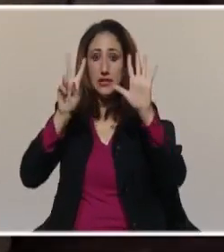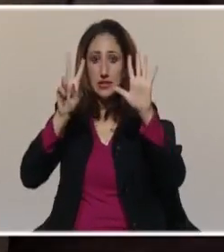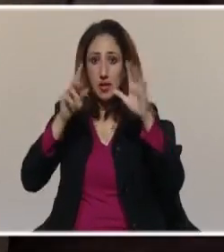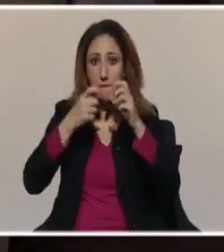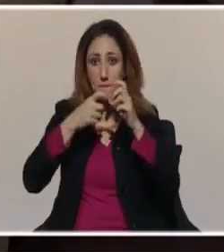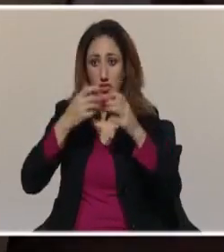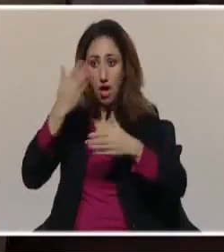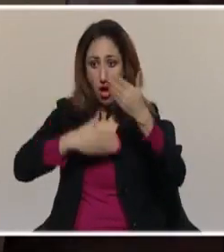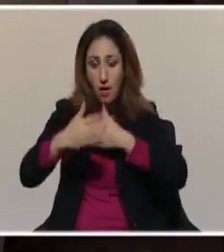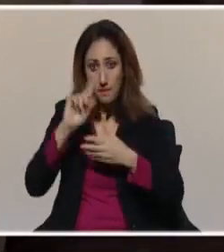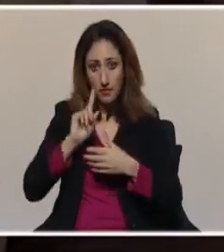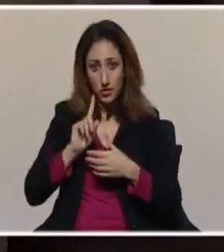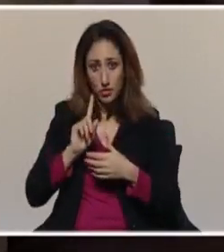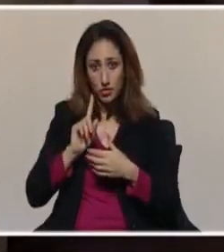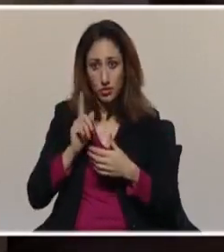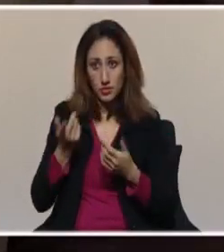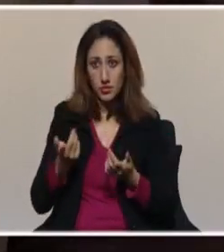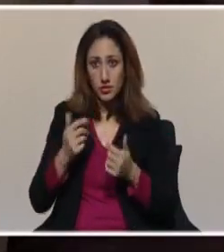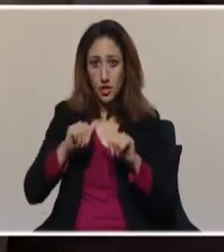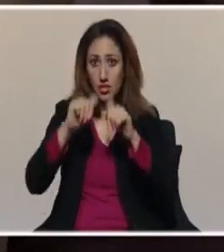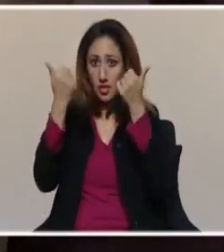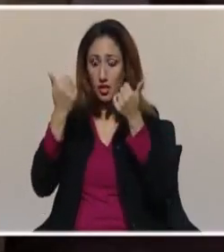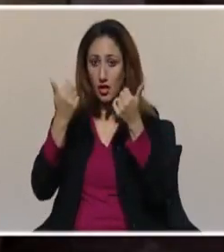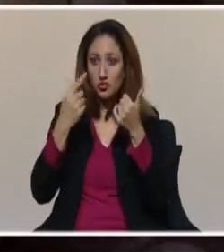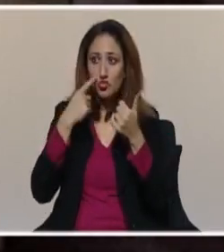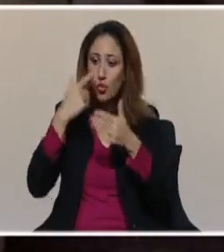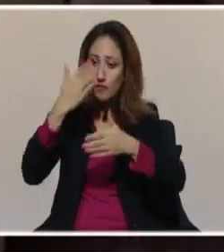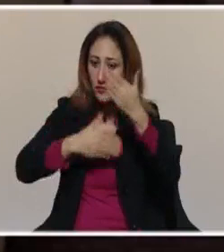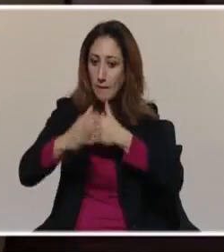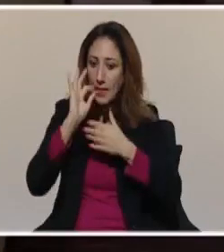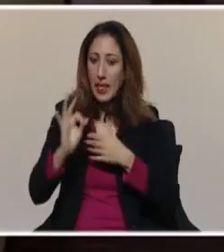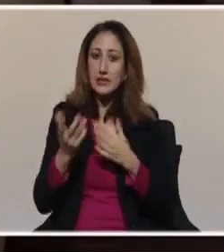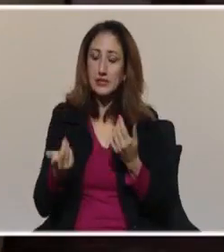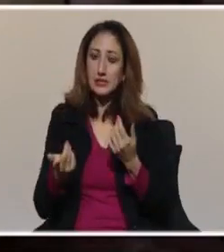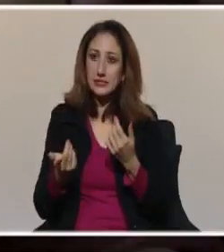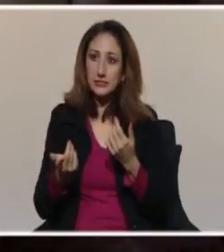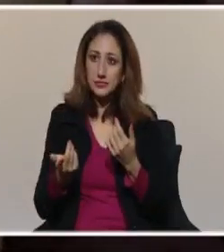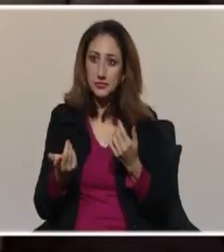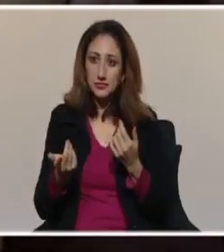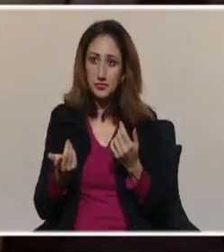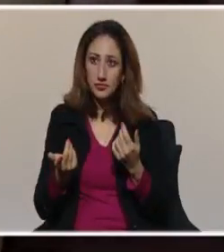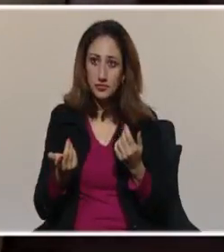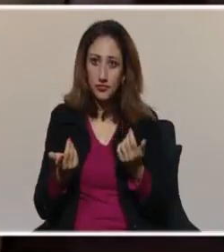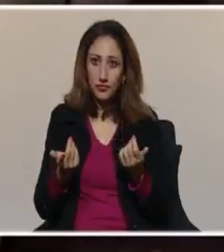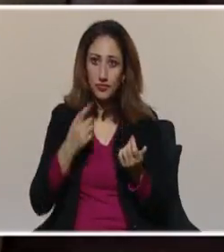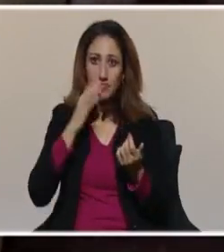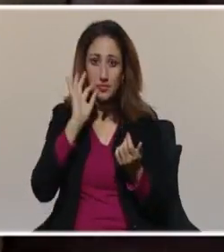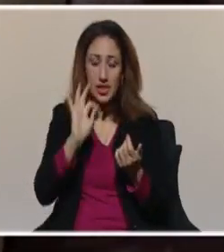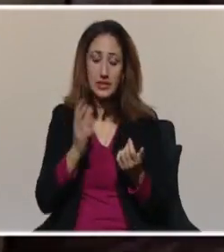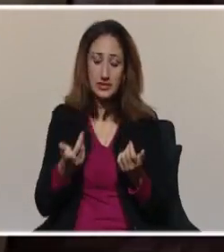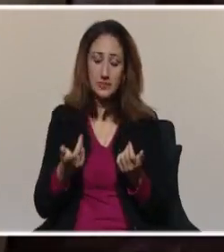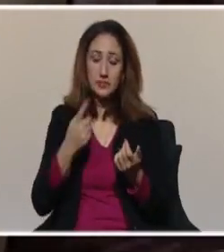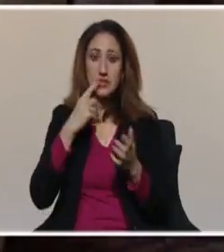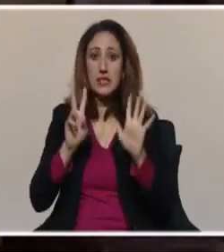من 7 سنين، ما عملتش البطاقه لما اتطلقت انها مطلقه عشان لو في اي مصلحه ليها اي حاجه تعملها، يعني اكتشفت